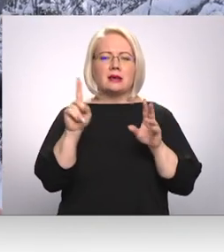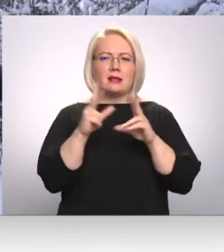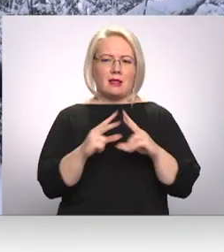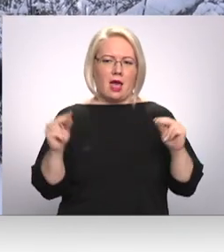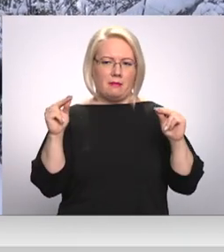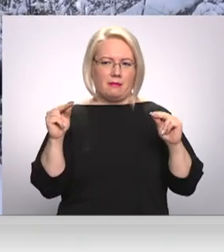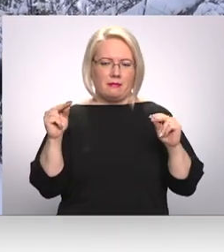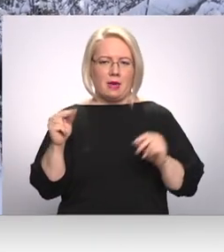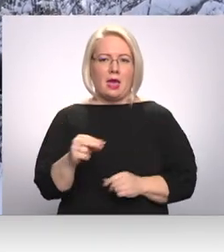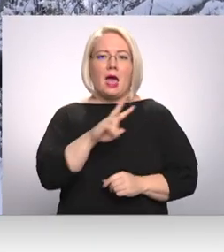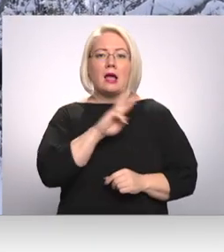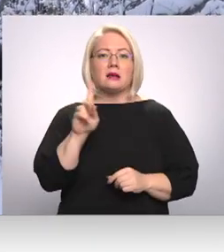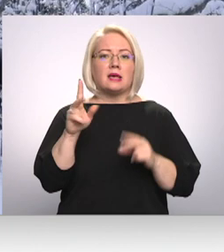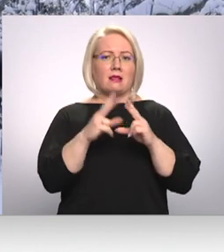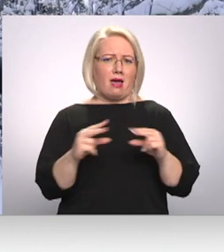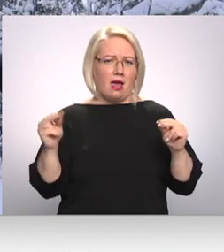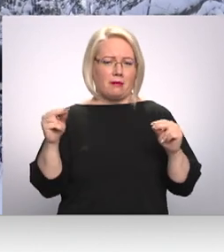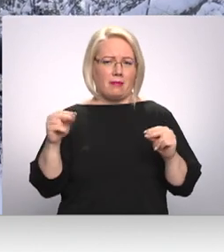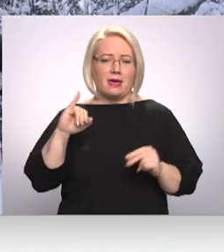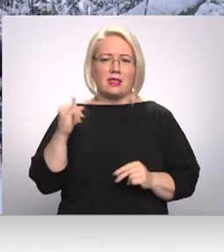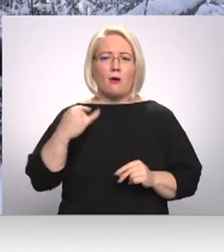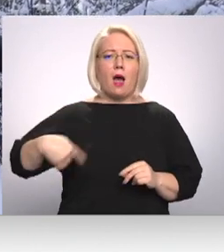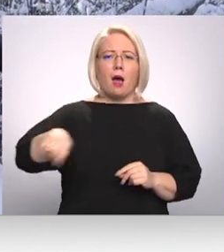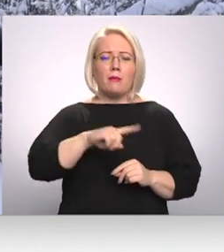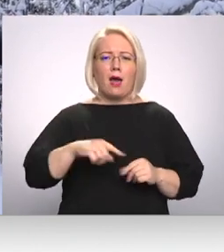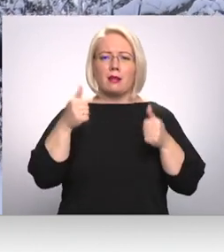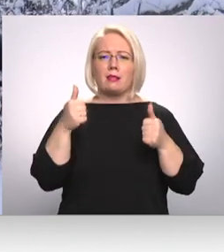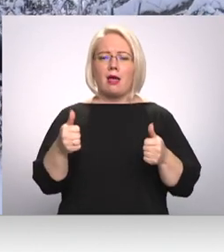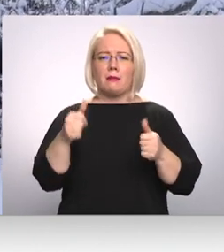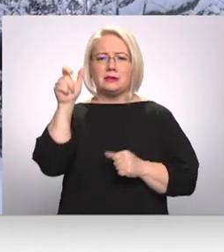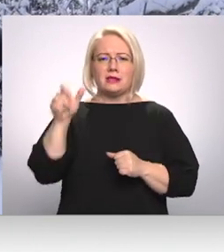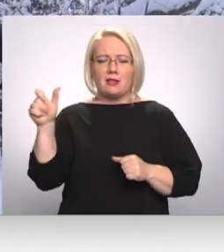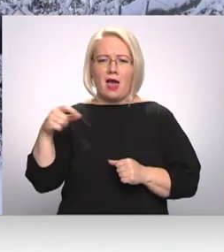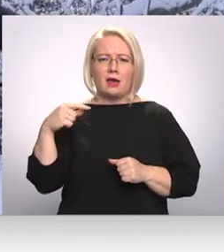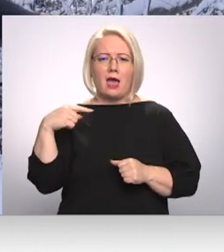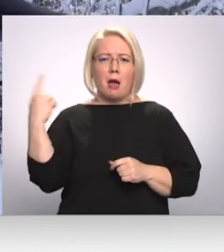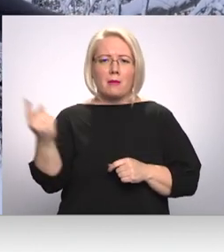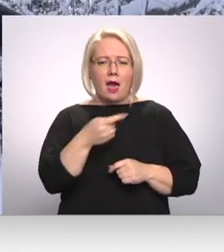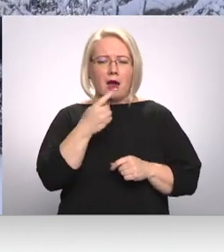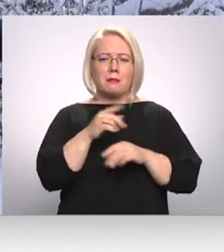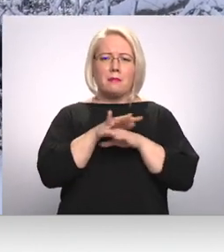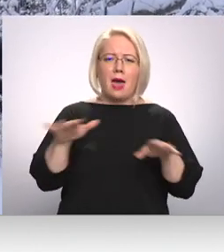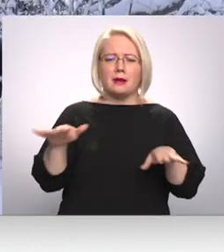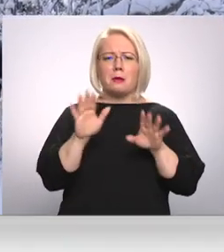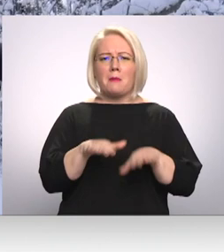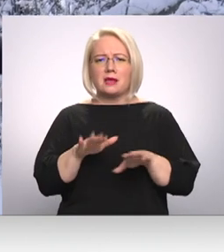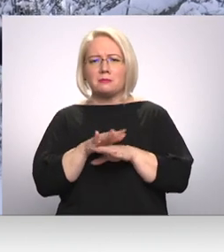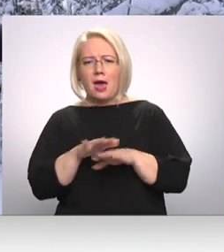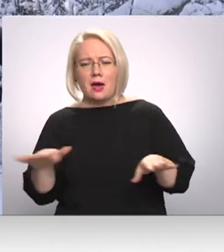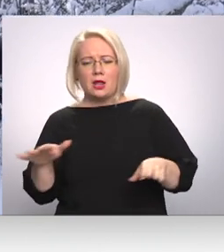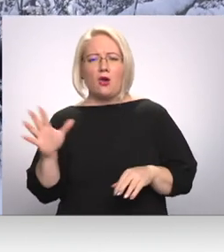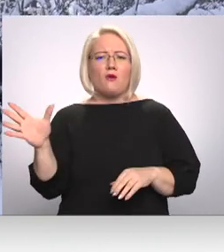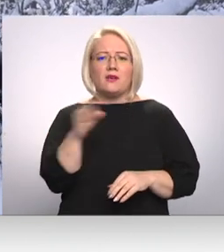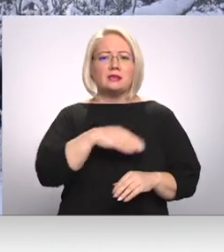ja tev labi cilvēki, kā bērni, labi mazbērni, un tad var dzīvot un visā kā pietiek